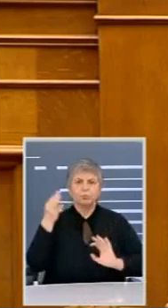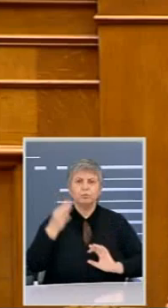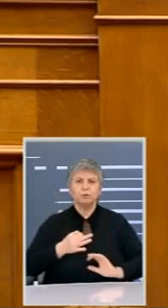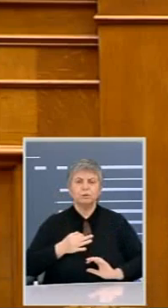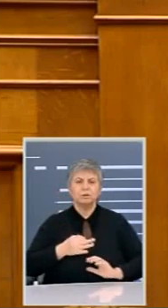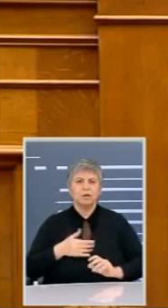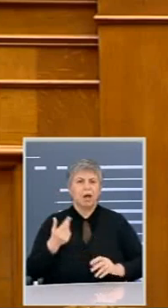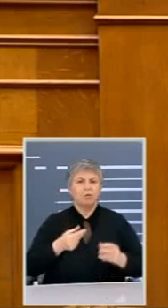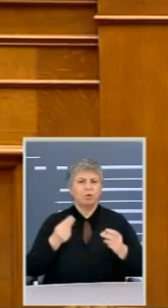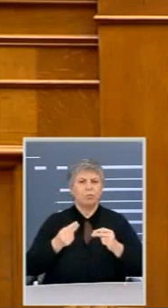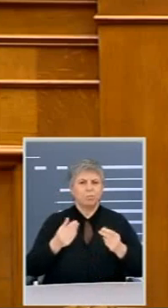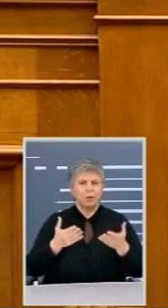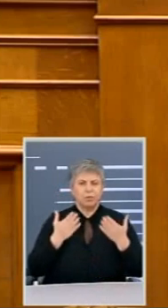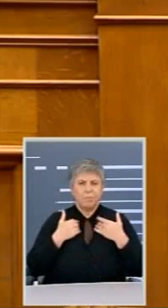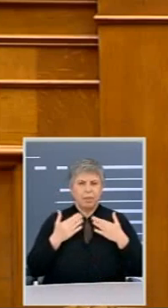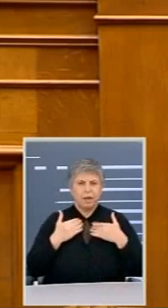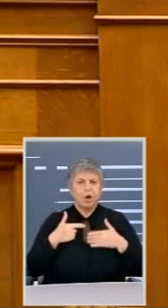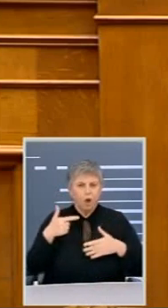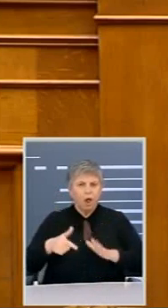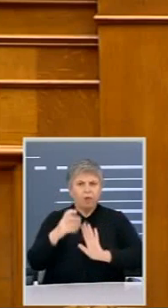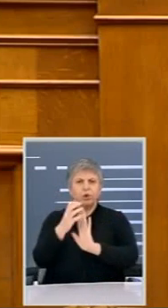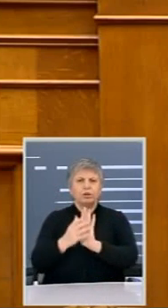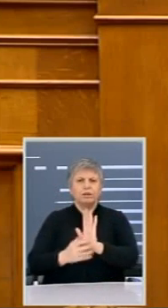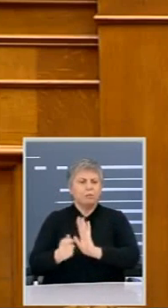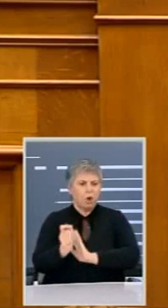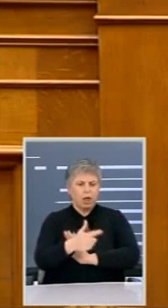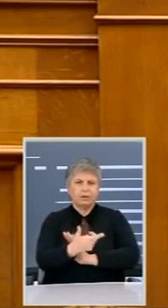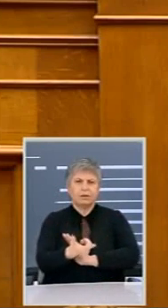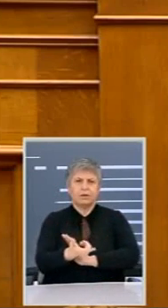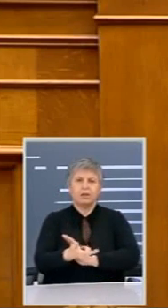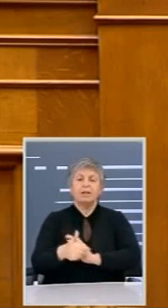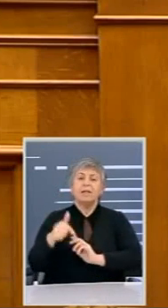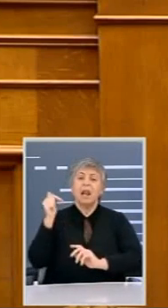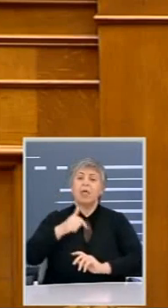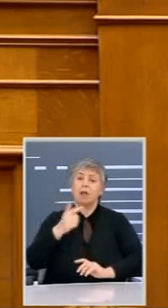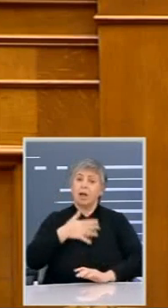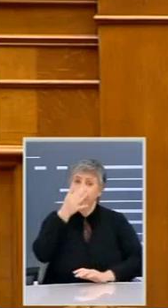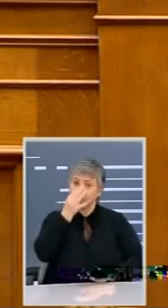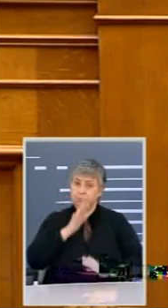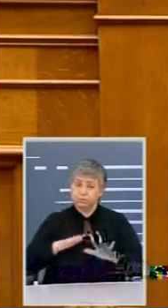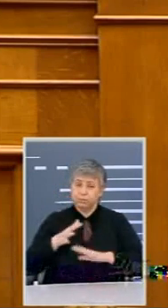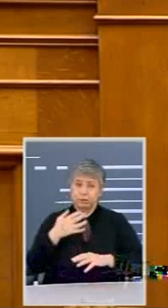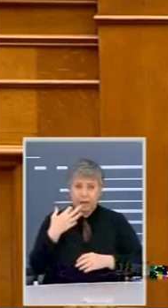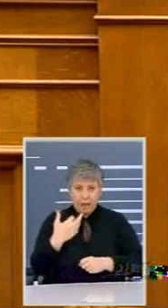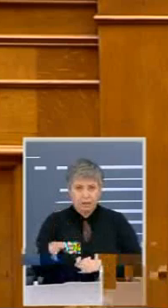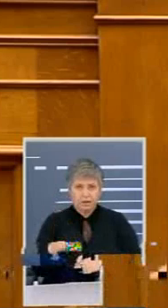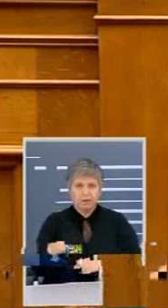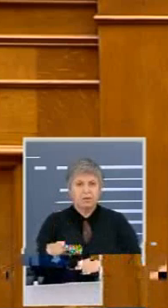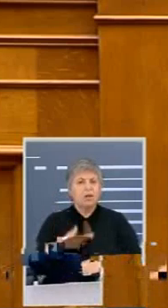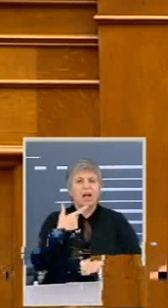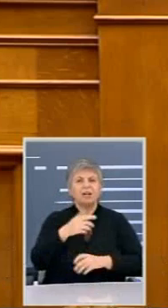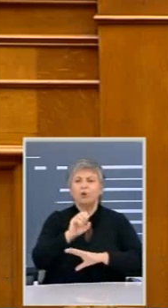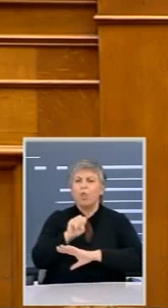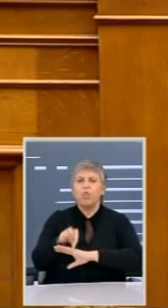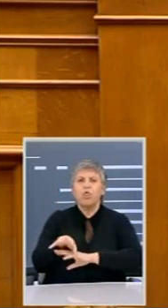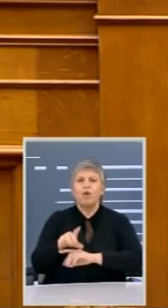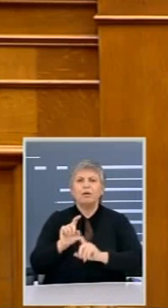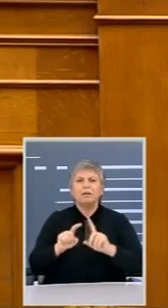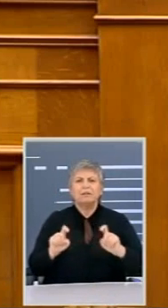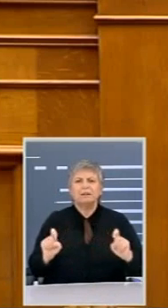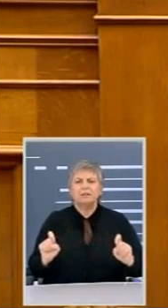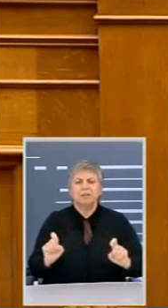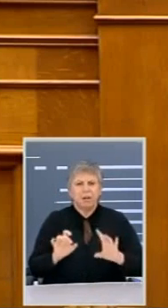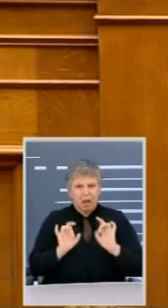ούτως ή άλλως. Και εν πάση περιπτώσει για να γίνει το αδίκημα της απιστίας πρέπει να τύχει μιας ευνοϊκής μεταχείρισης. Ποιας ευνοϊκής μεταχείρισης έτυχε ο